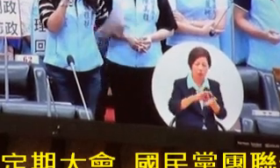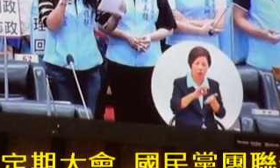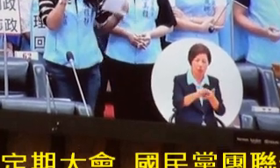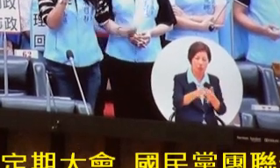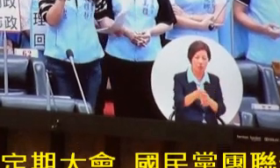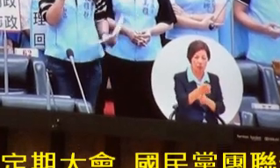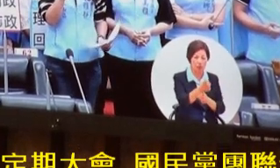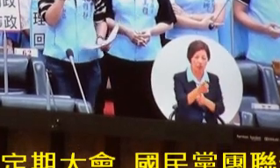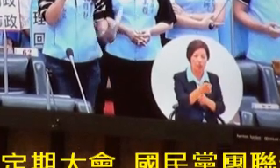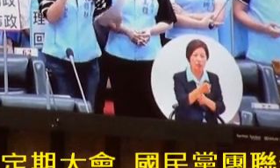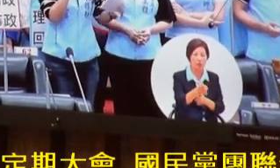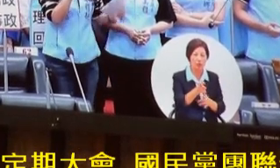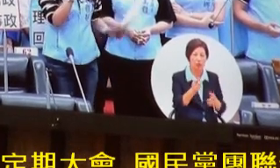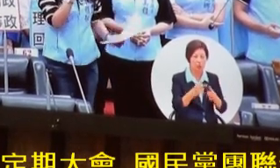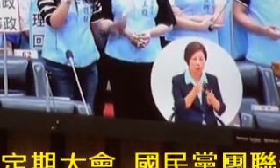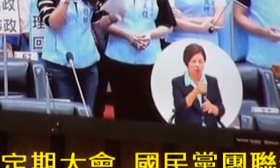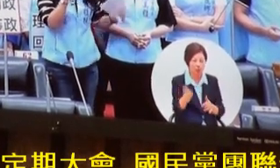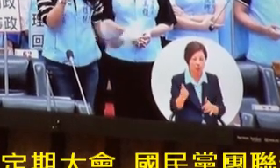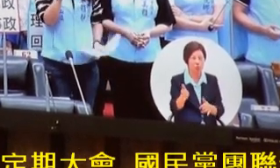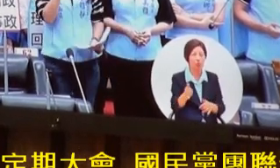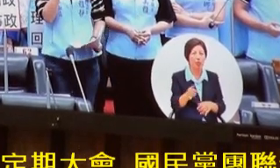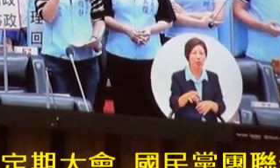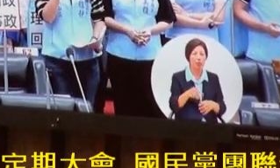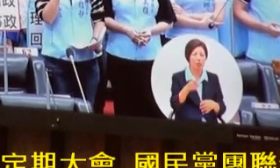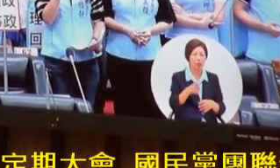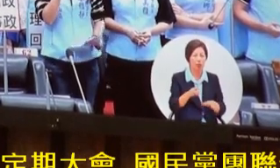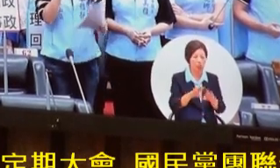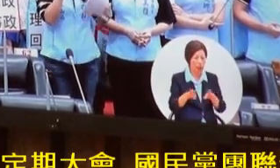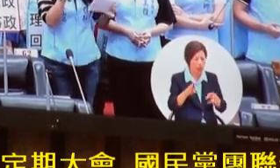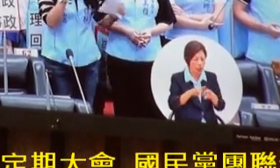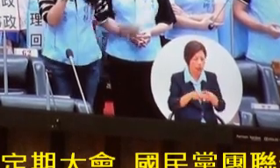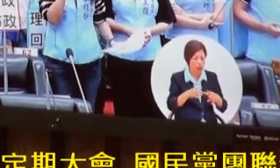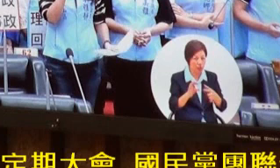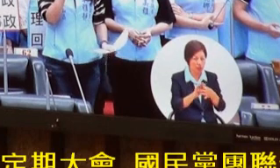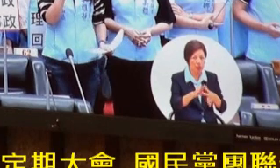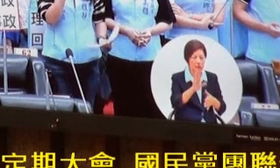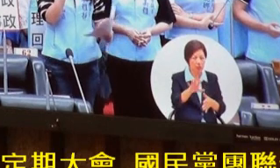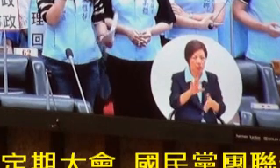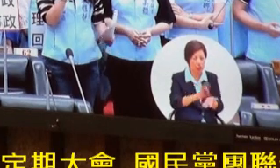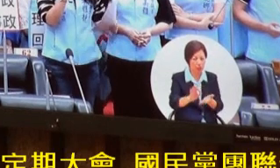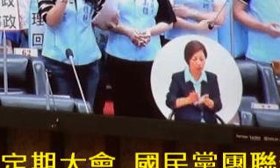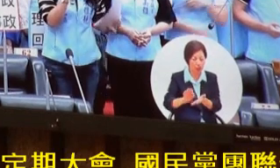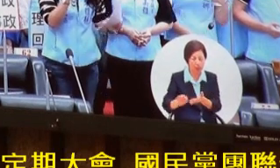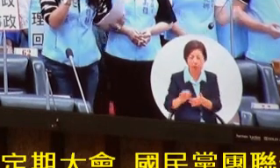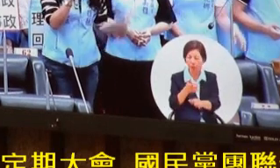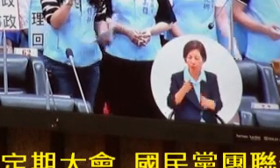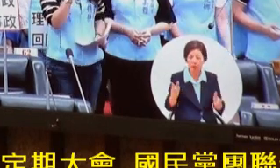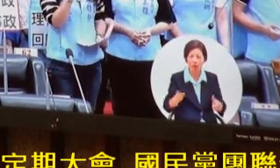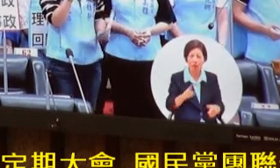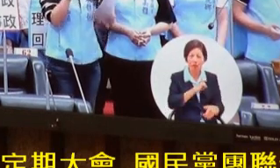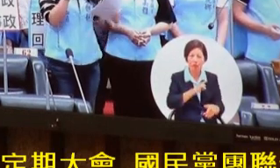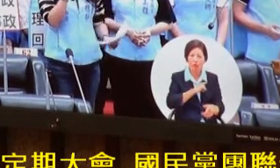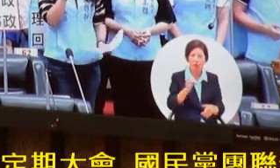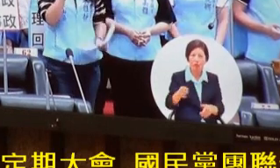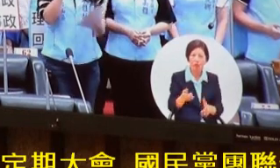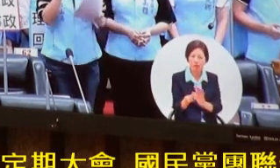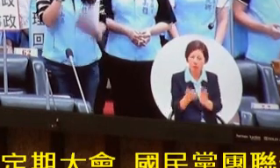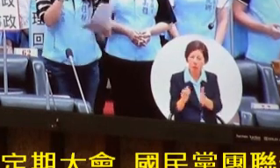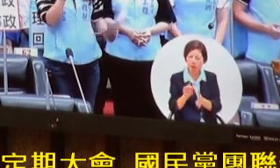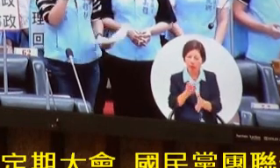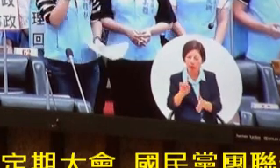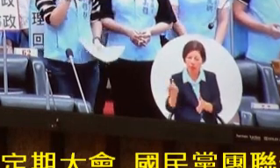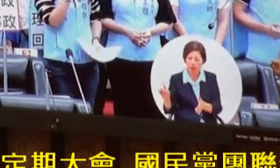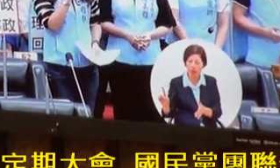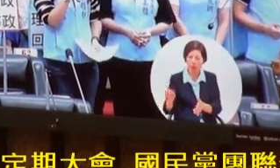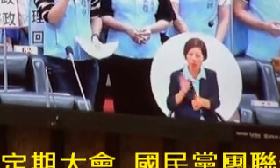员身上的，只要是跟安全有关系的，你开什么会？甚至是你加倍优越，我想无